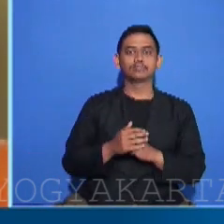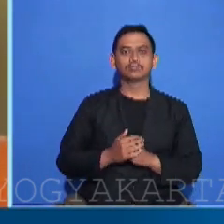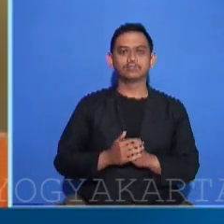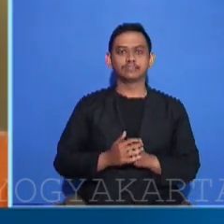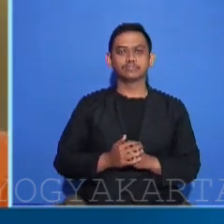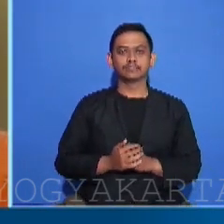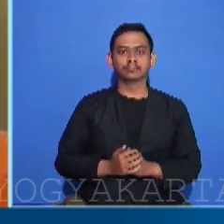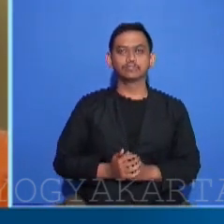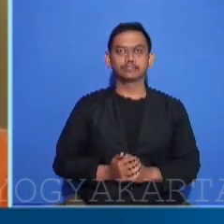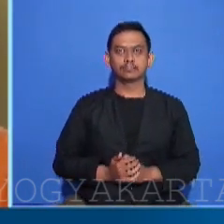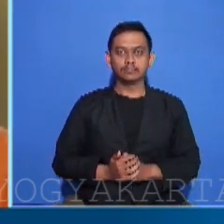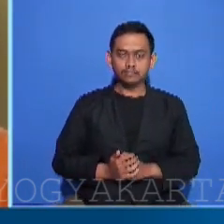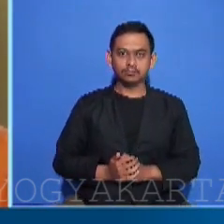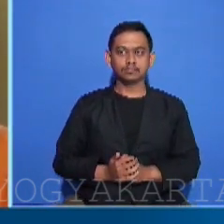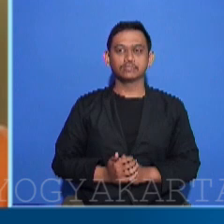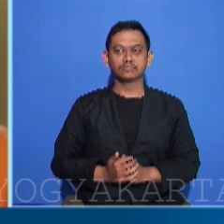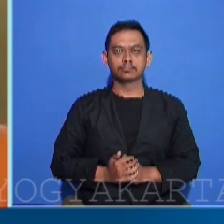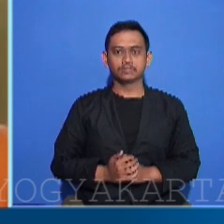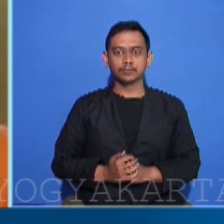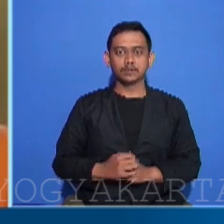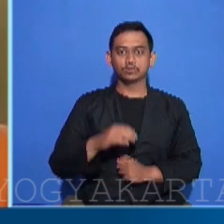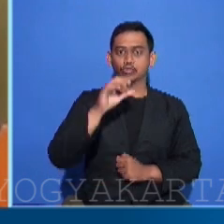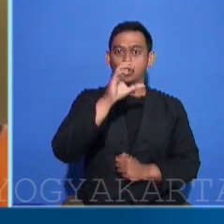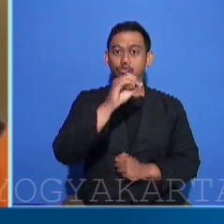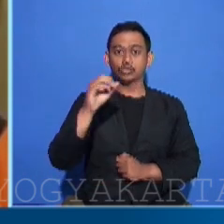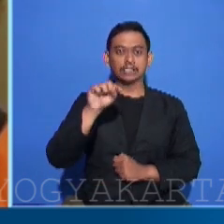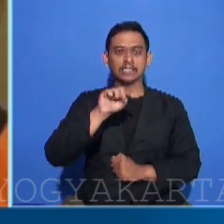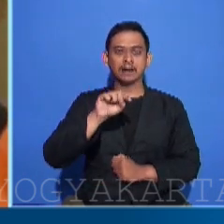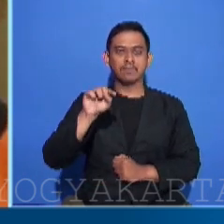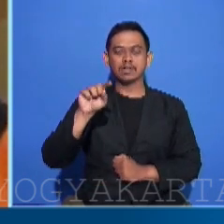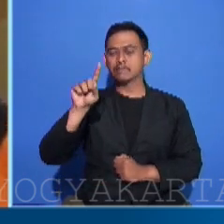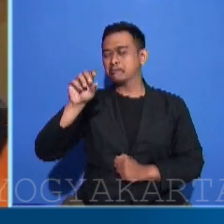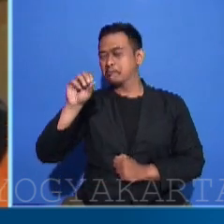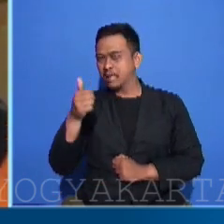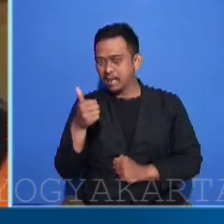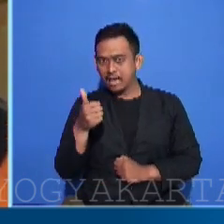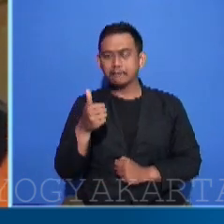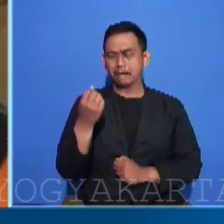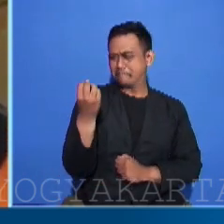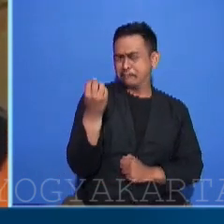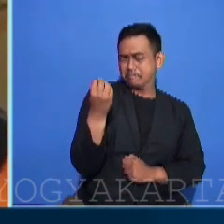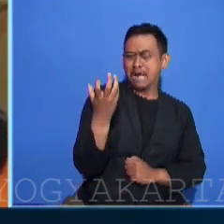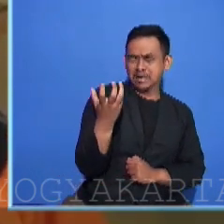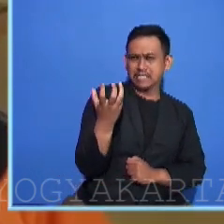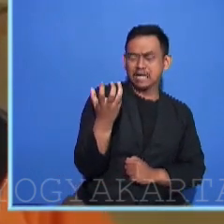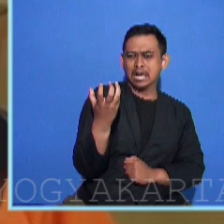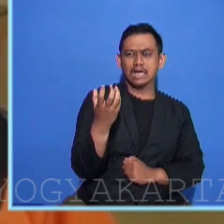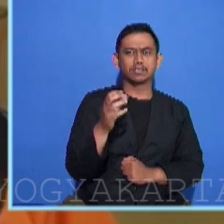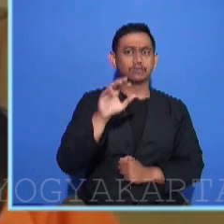kuburan dari pukul 006 tercatat dua kali pada pukul 05.505